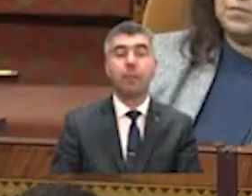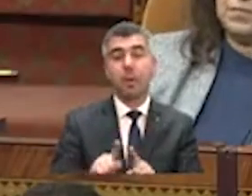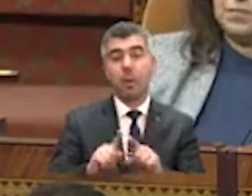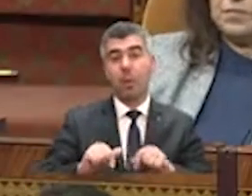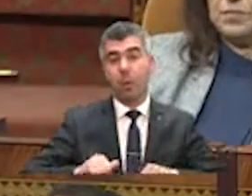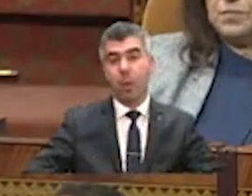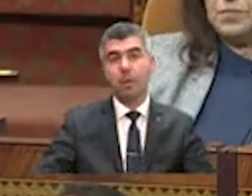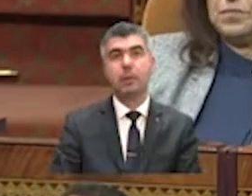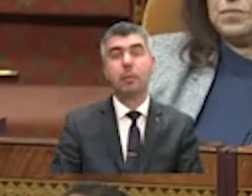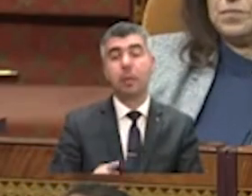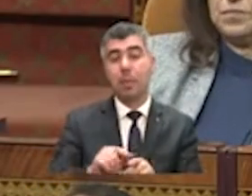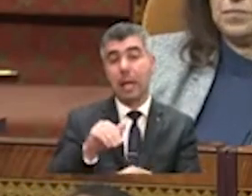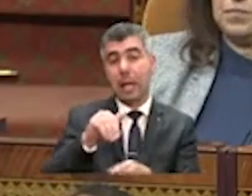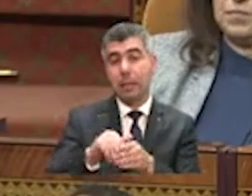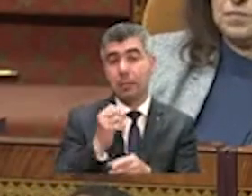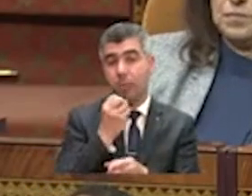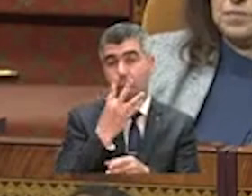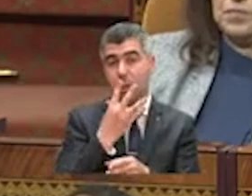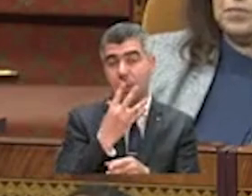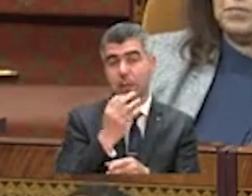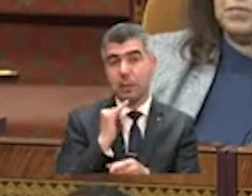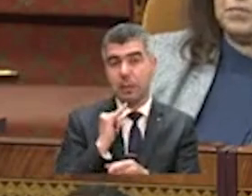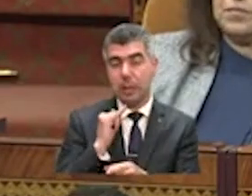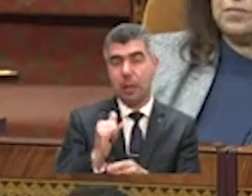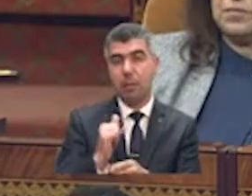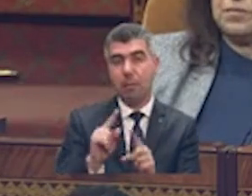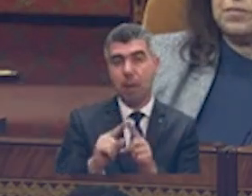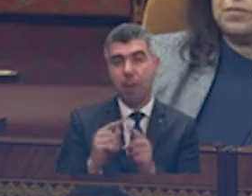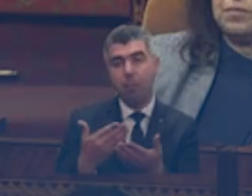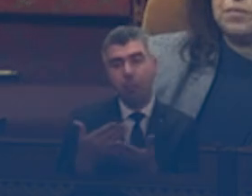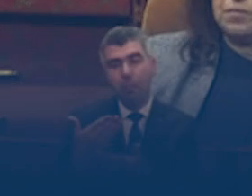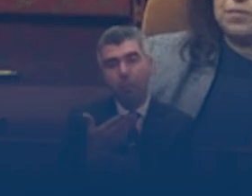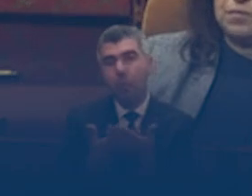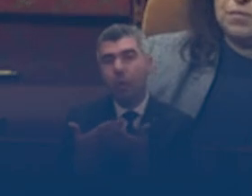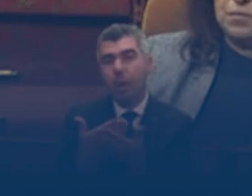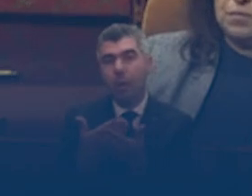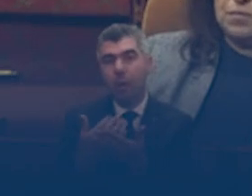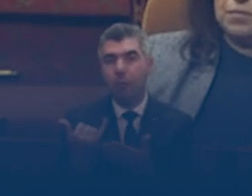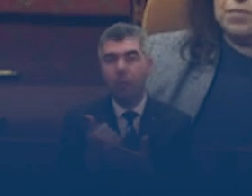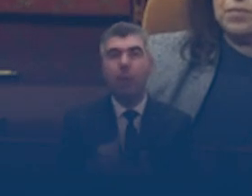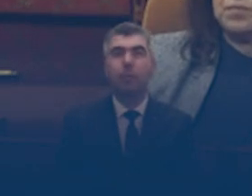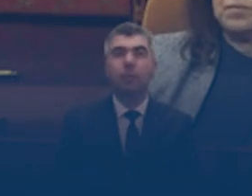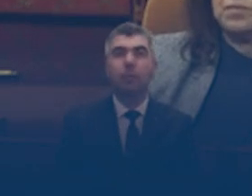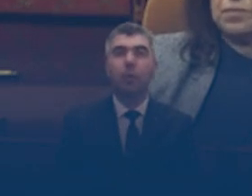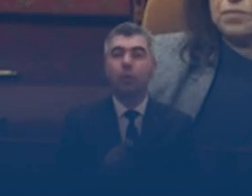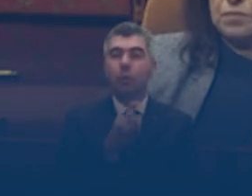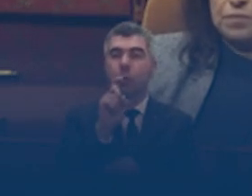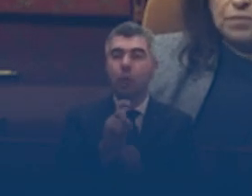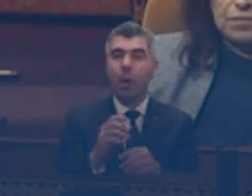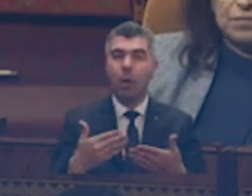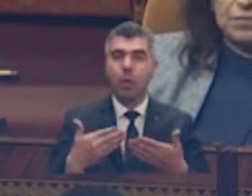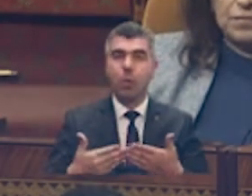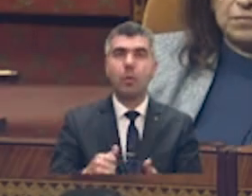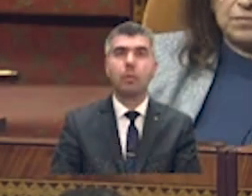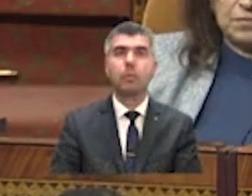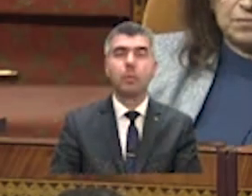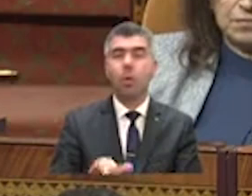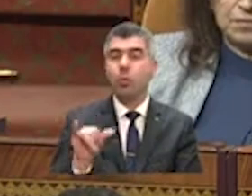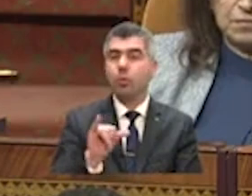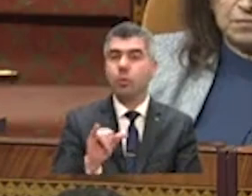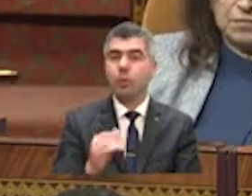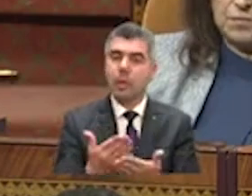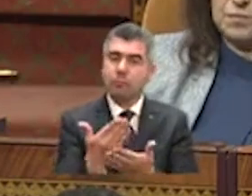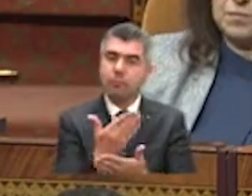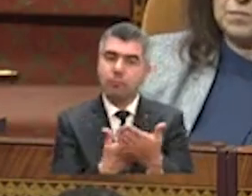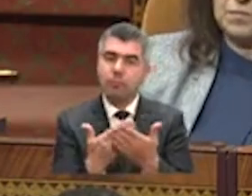الوزير احنا في الفريق الاشتراكي نحبذ دائما منطقة المشاورات، ومع ذلك نسائلكم اليوم ما جدوى المشاورات